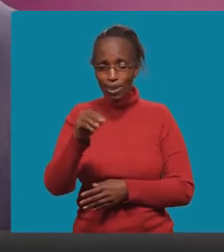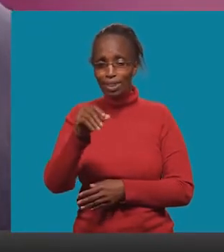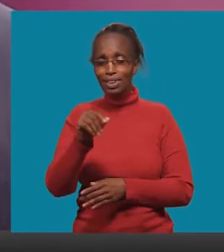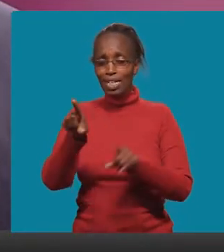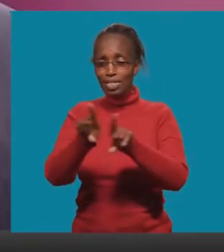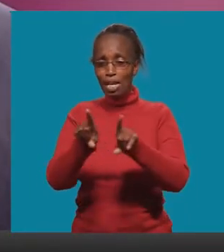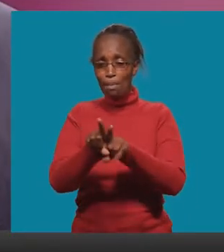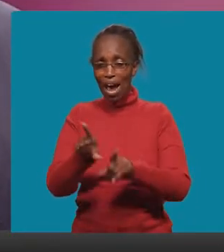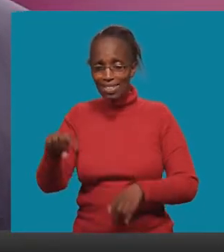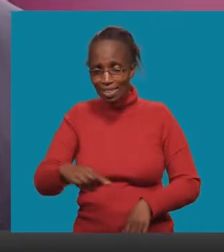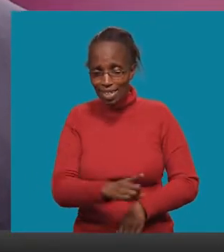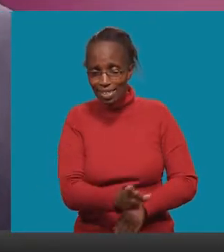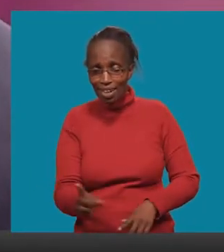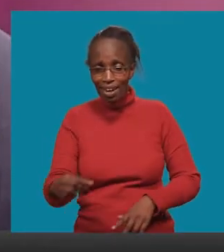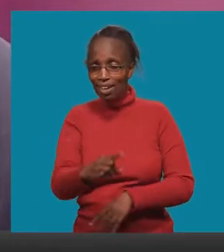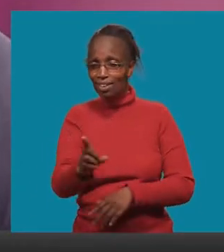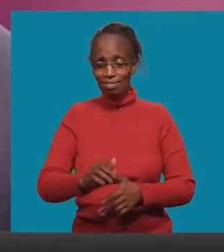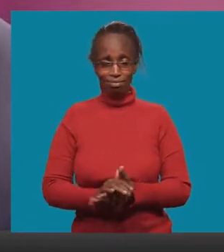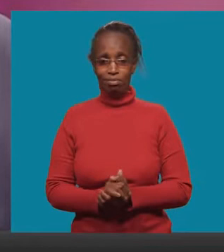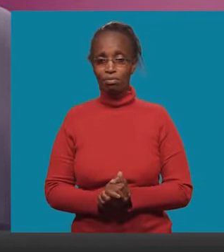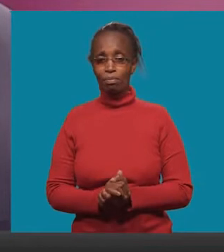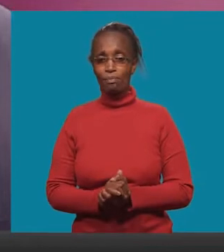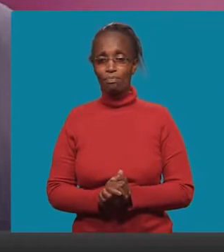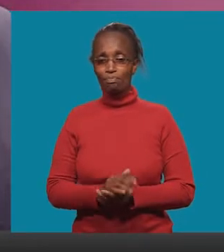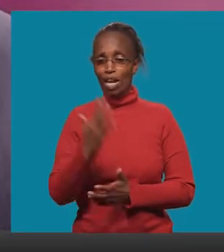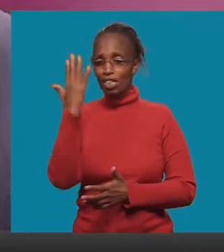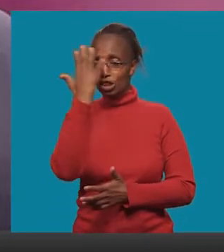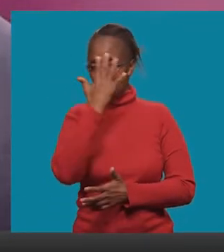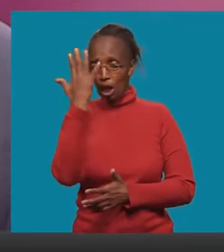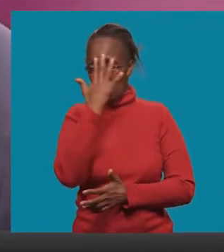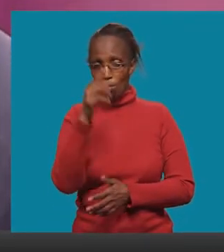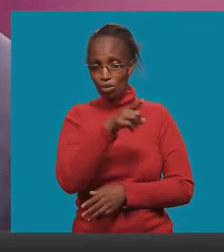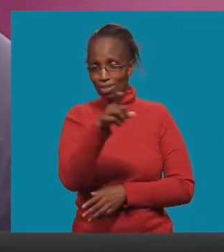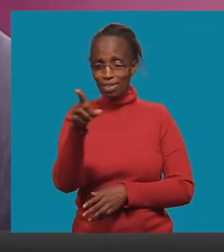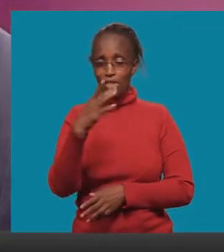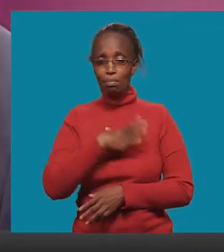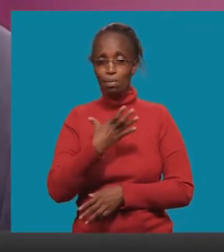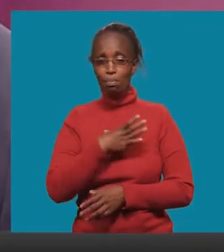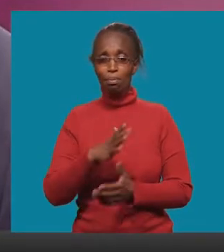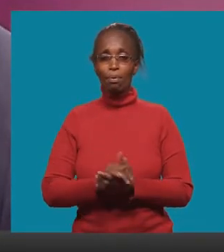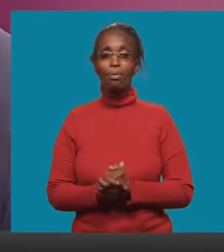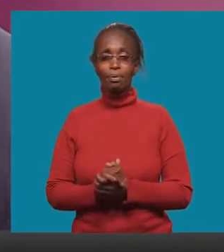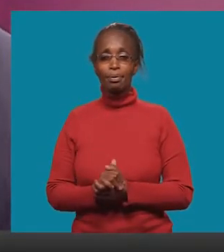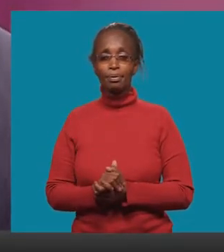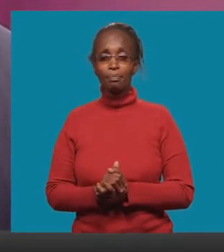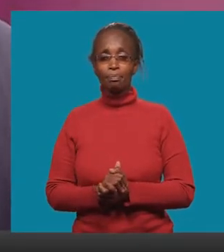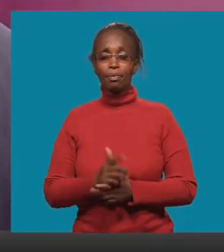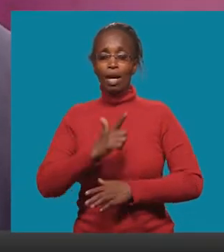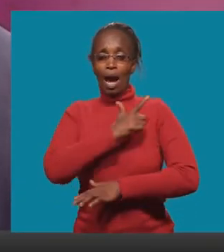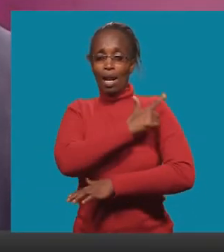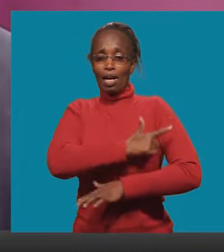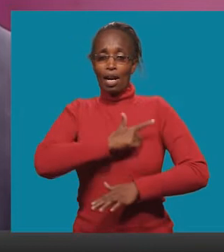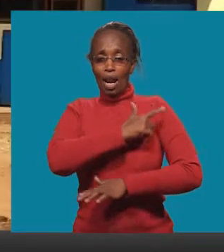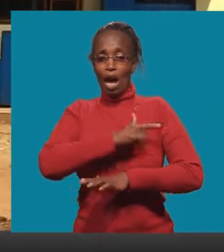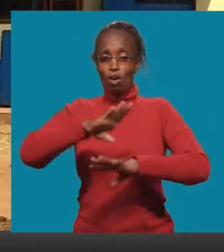ukule mchanga. Hati hiyo tumbako ni mchanga na inawekwa kwa mdomo. Shame on those who are